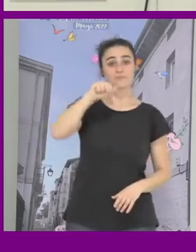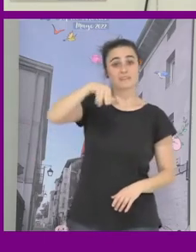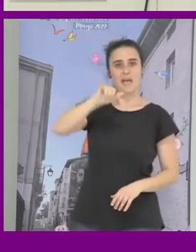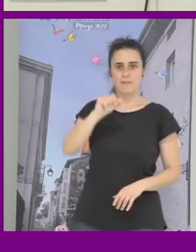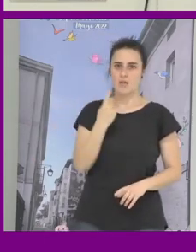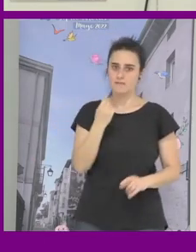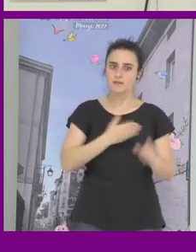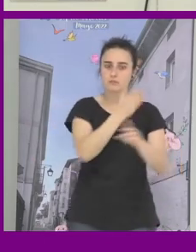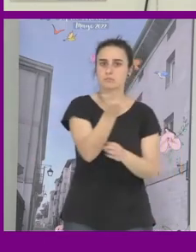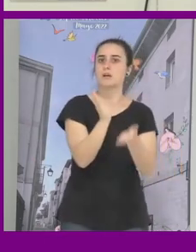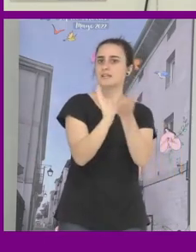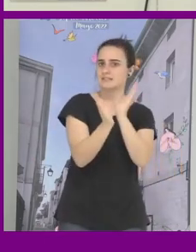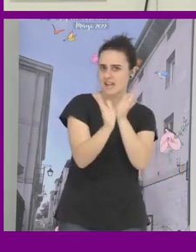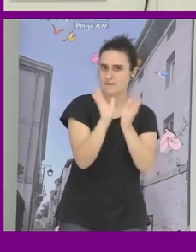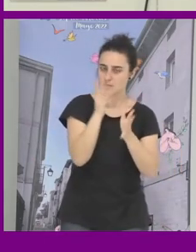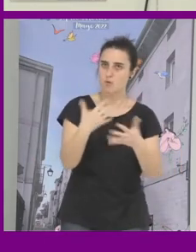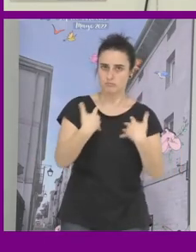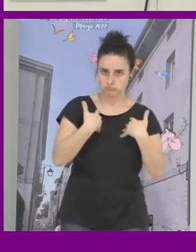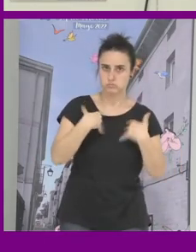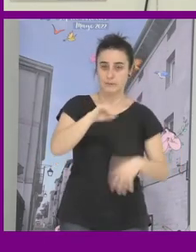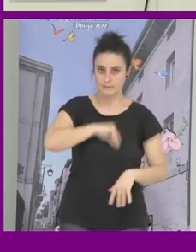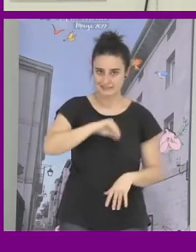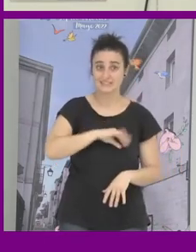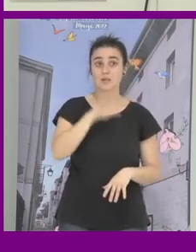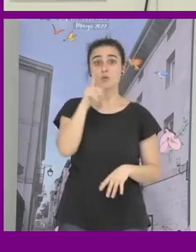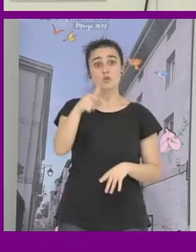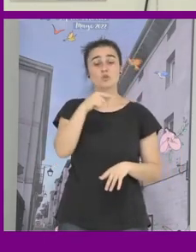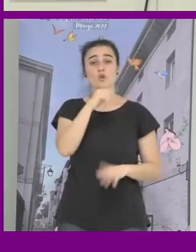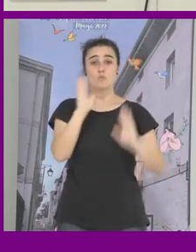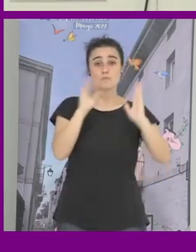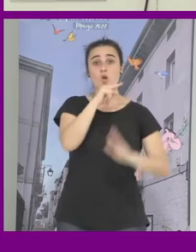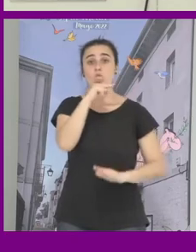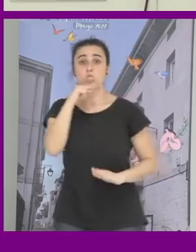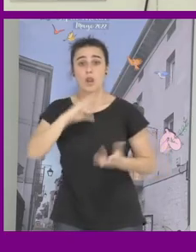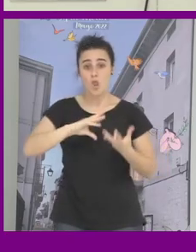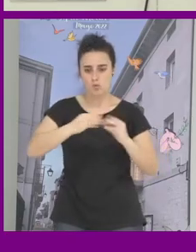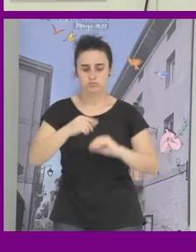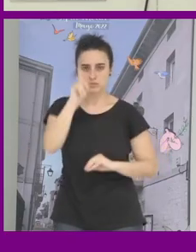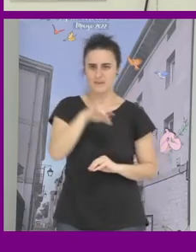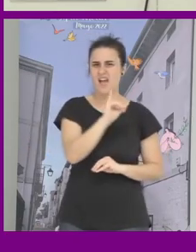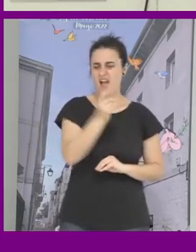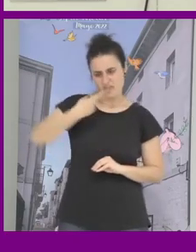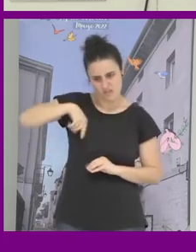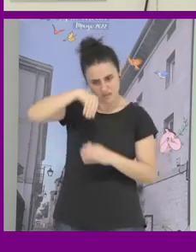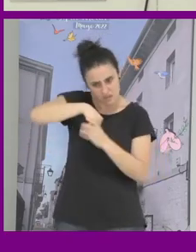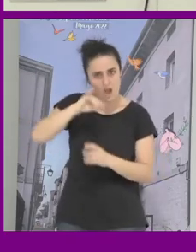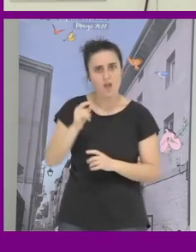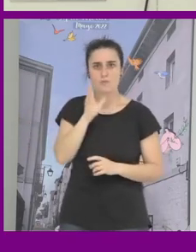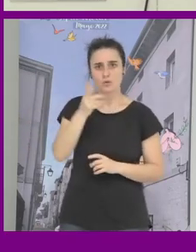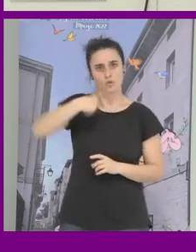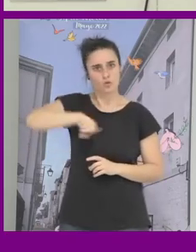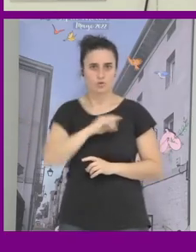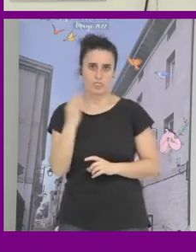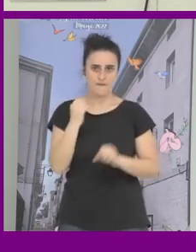izan du, eta oso txarto eraman du. Orduan, horrelako doluak ere egoten dira gure artean, eta tabu horiek urratzea, ba, garrantzitsua